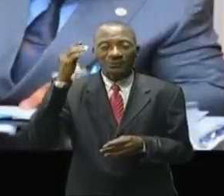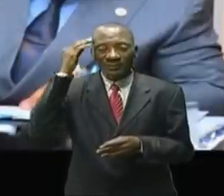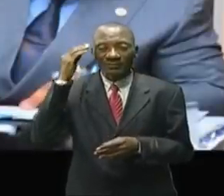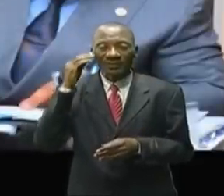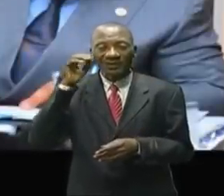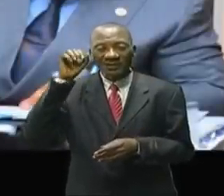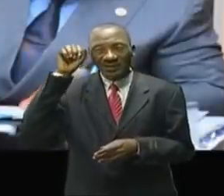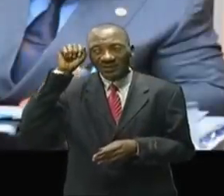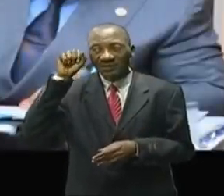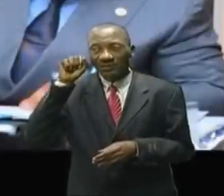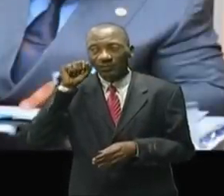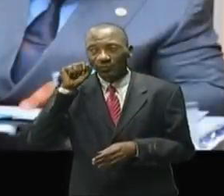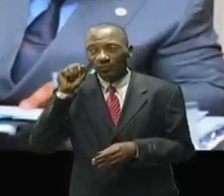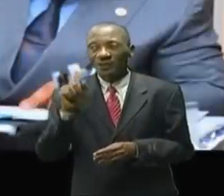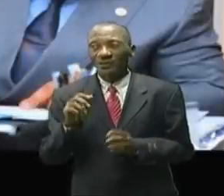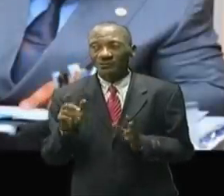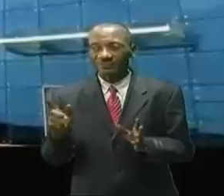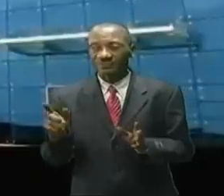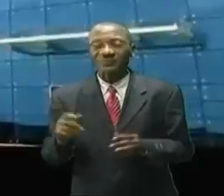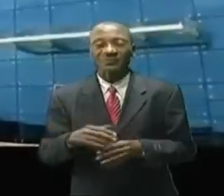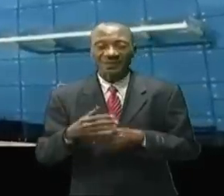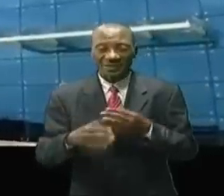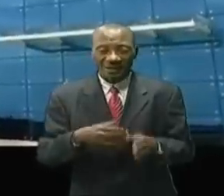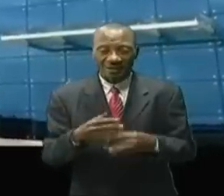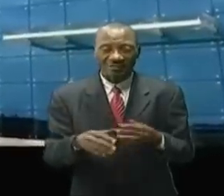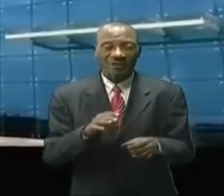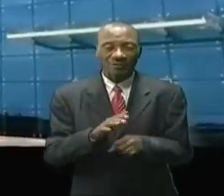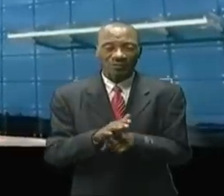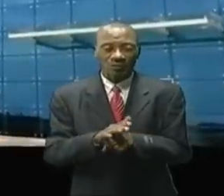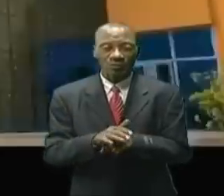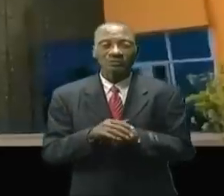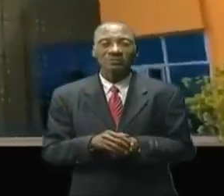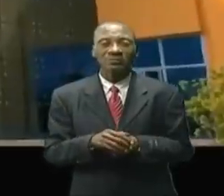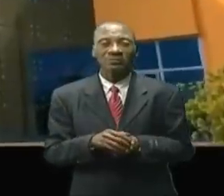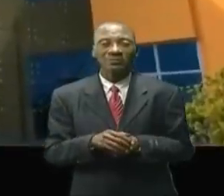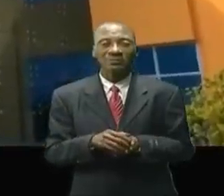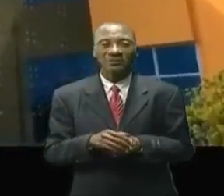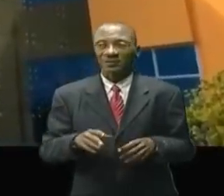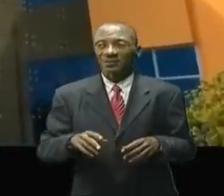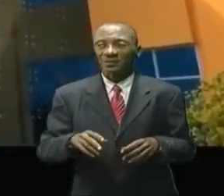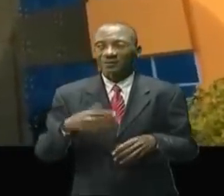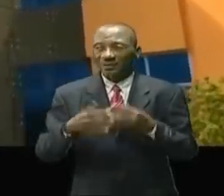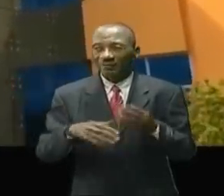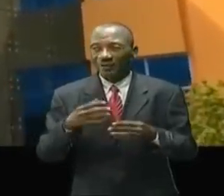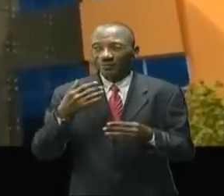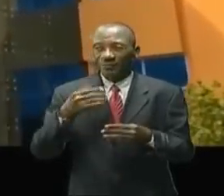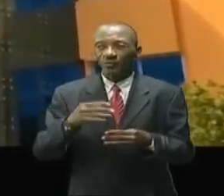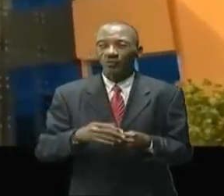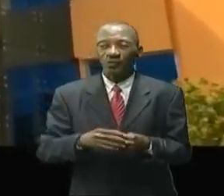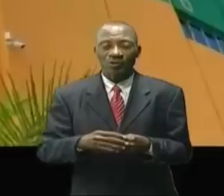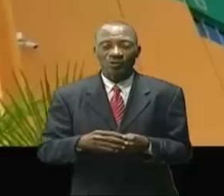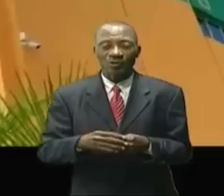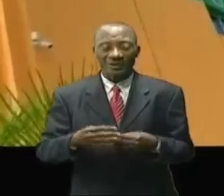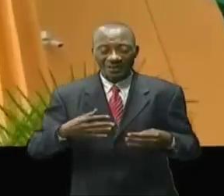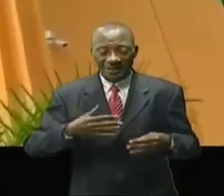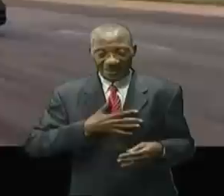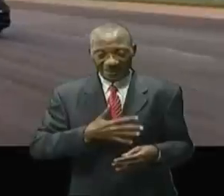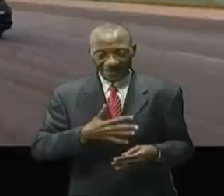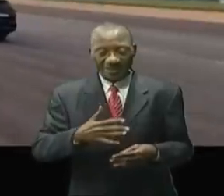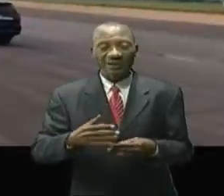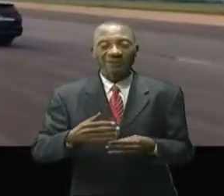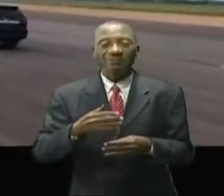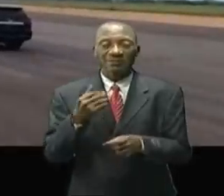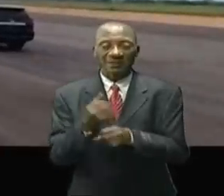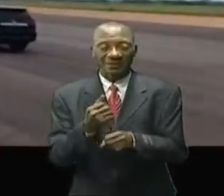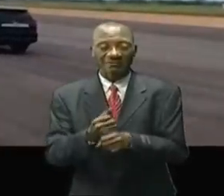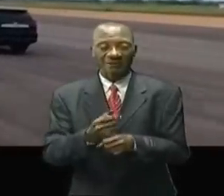président Félix-Antoine Tshisekedi Tshilombo, s'est engagée à moderniser les infrastructures aéroportuaires qui jouent un rôle